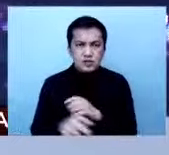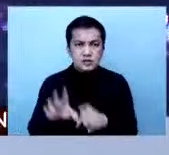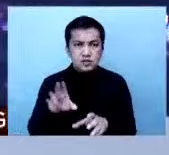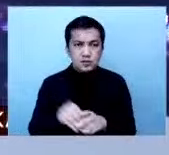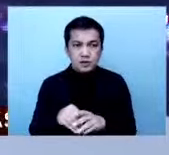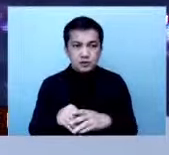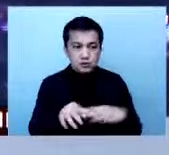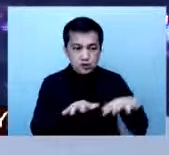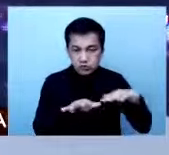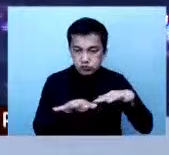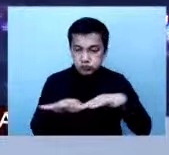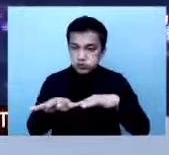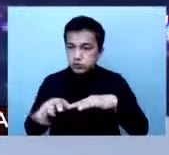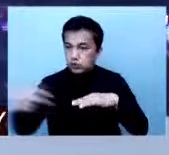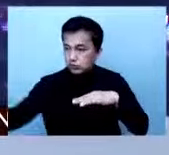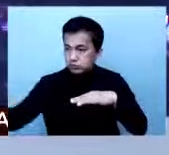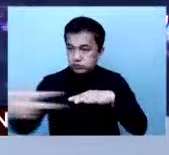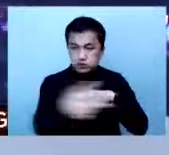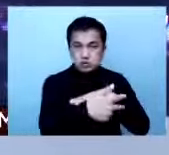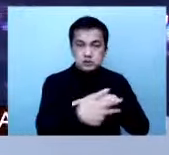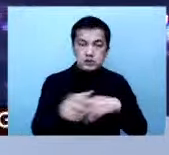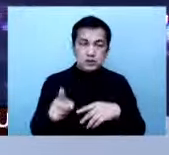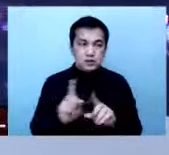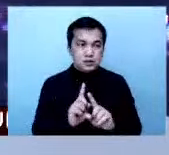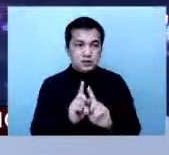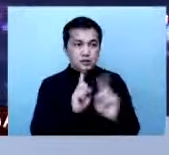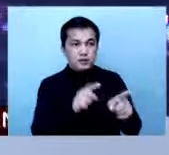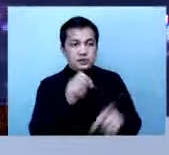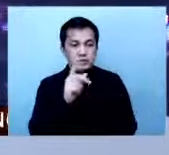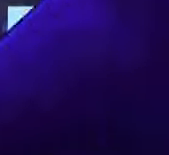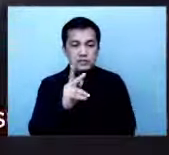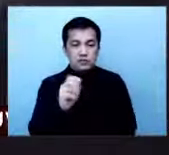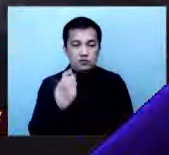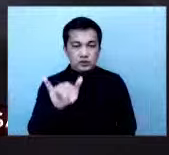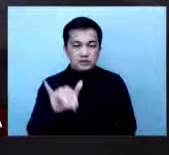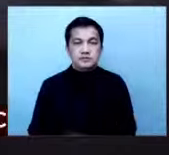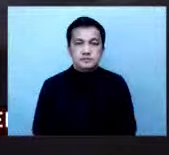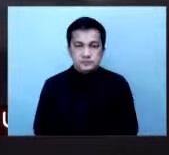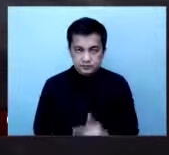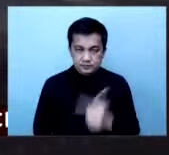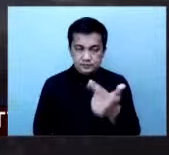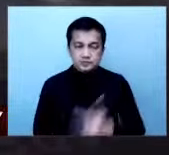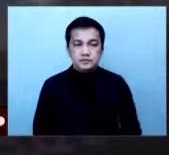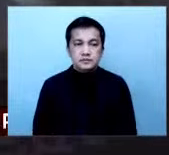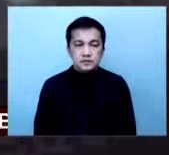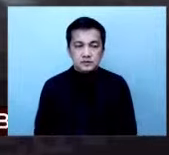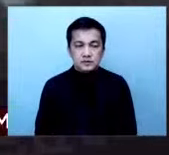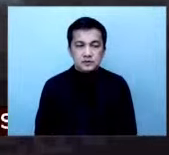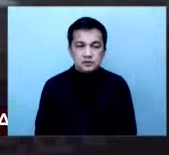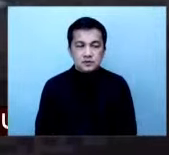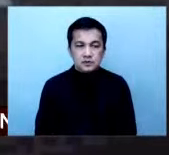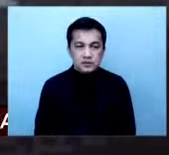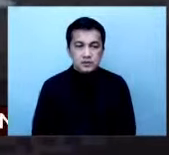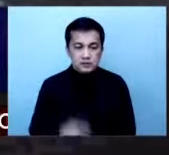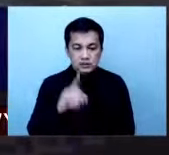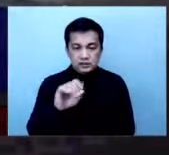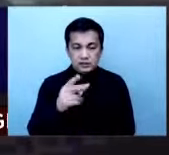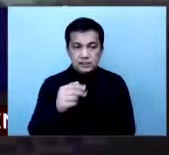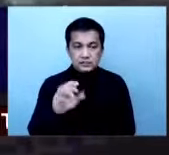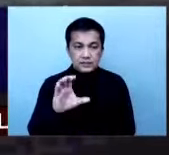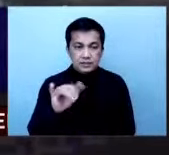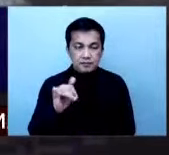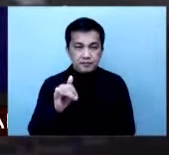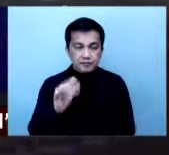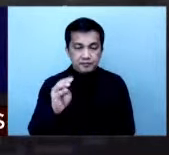na papunta sa Skyway nasa frontline na balitang iyan si Gary De Leon sa dascom footage na ito nakuha